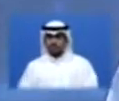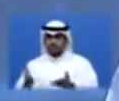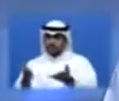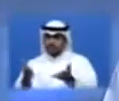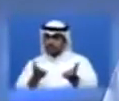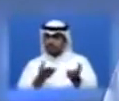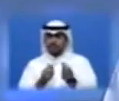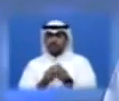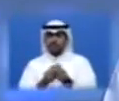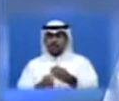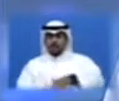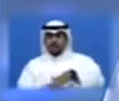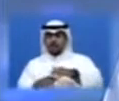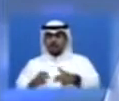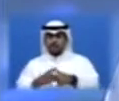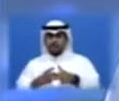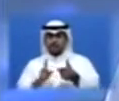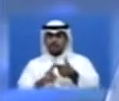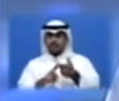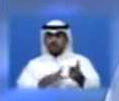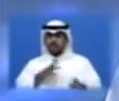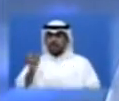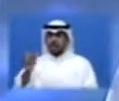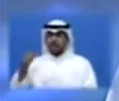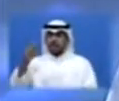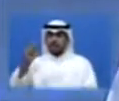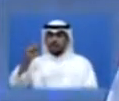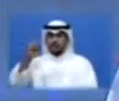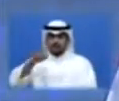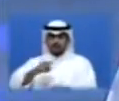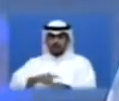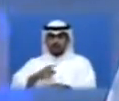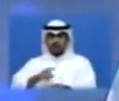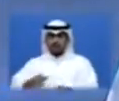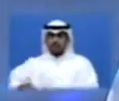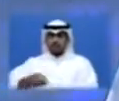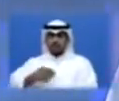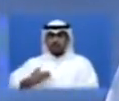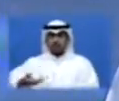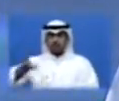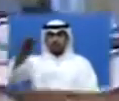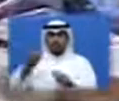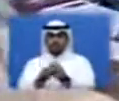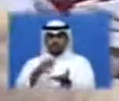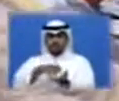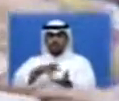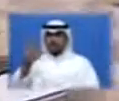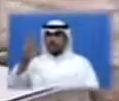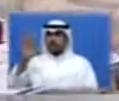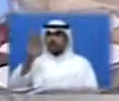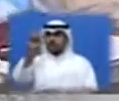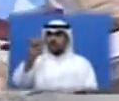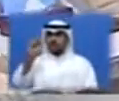استقبل سمو نائب الأمير وولي العهد الشيخ نواف الأحمد الجابر الصباح حفظه الله في ديوانه بقصر السيف صباح